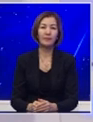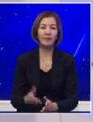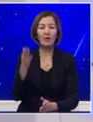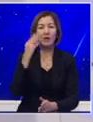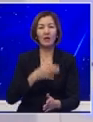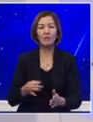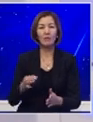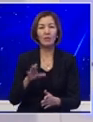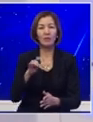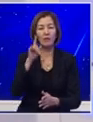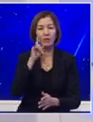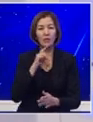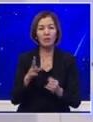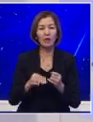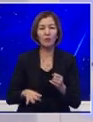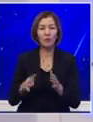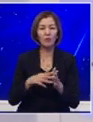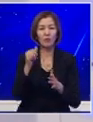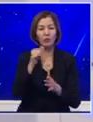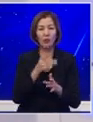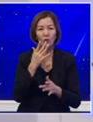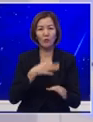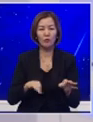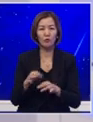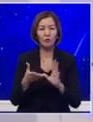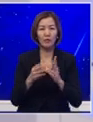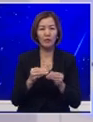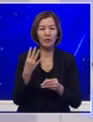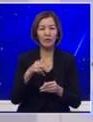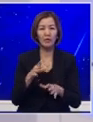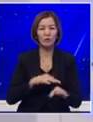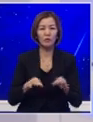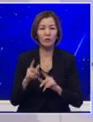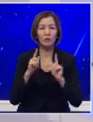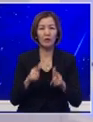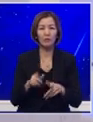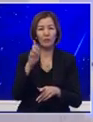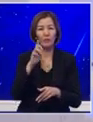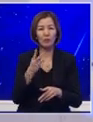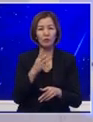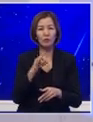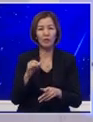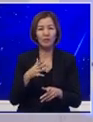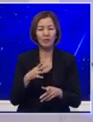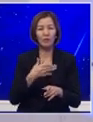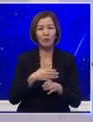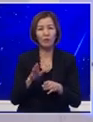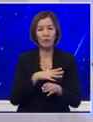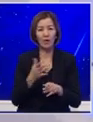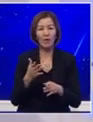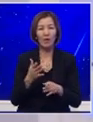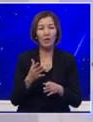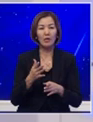Алматы облысындағы Еңбекші Қазақ ауданында 9 айда ұлттық жоба негізінде 42 жоба мақұлданып, мемлекеттен 3 миллиард тенге